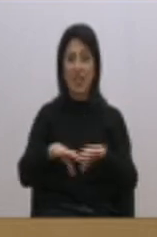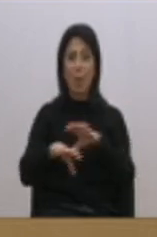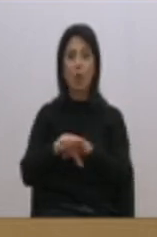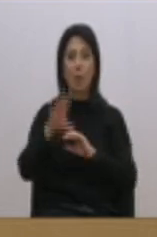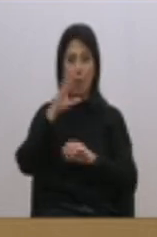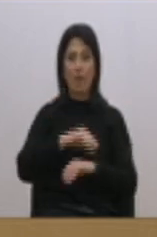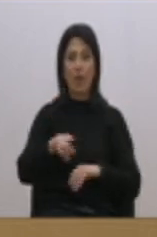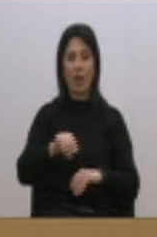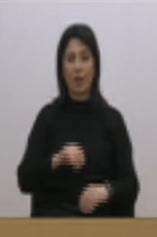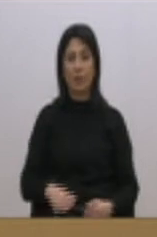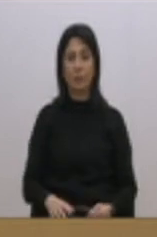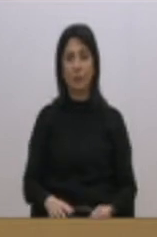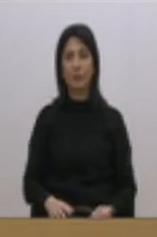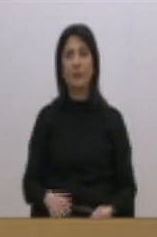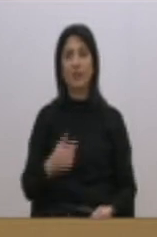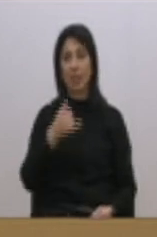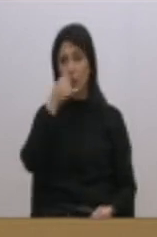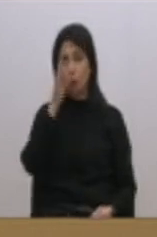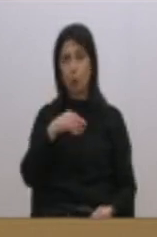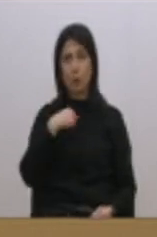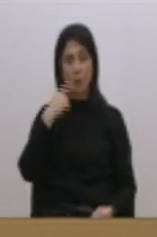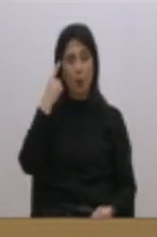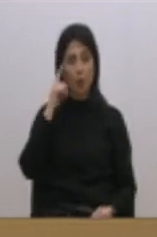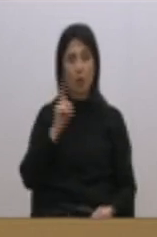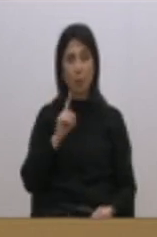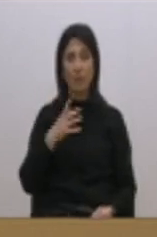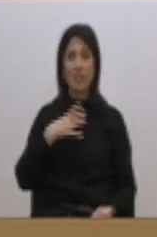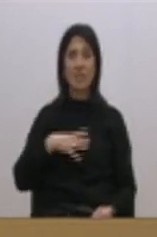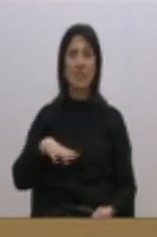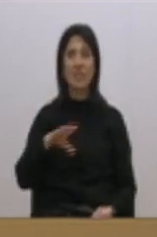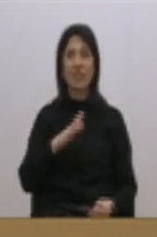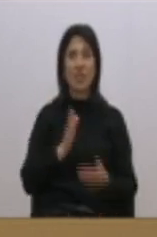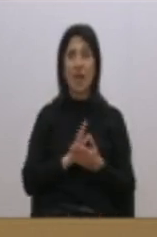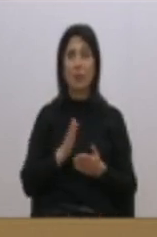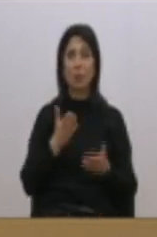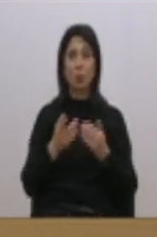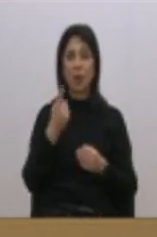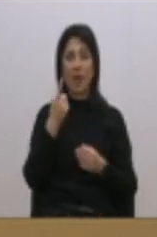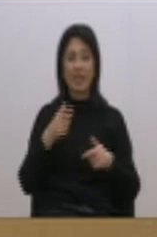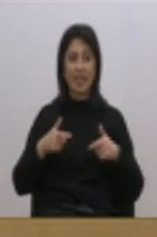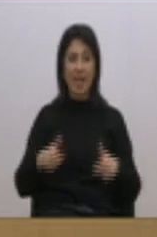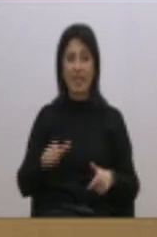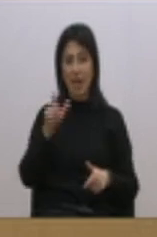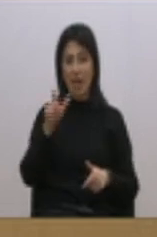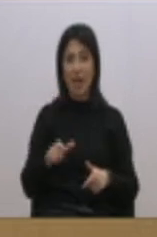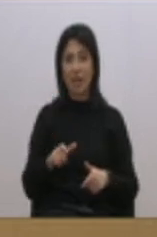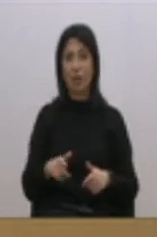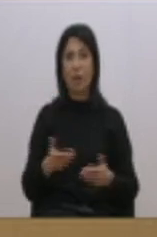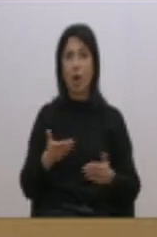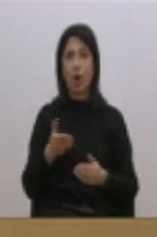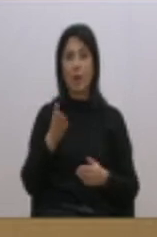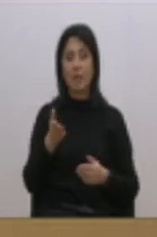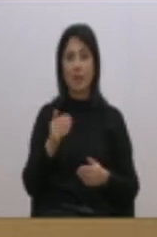მოვახერხე? Მე შეუძლებელი მგონია, რომ საქართველოში არ არსებობდეს თუნდაც ერთი გენერალი,